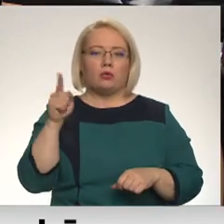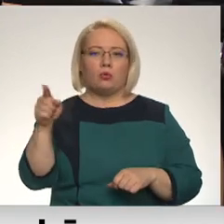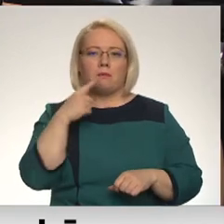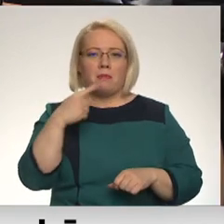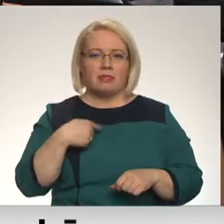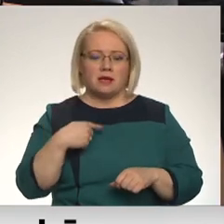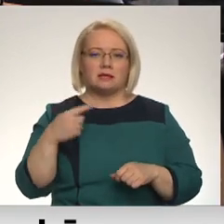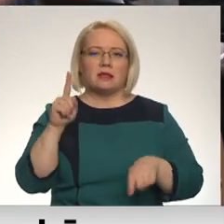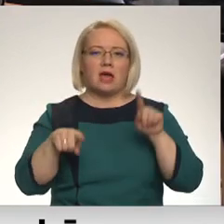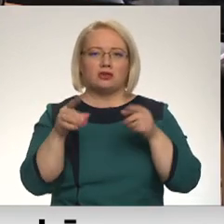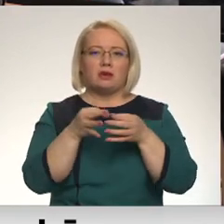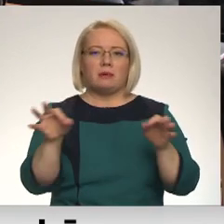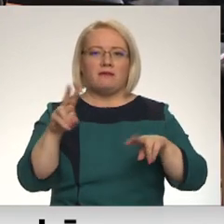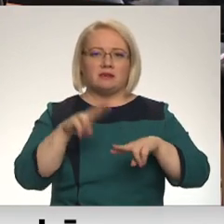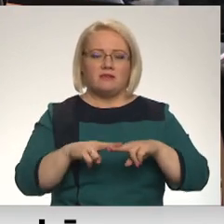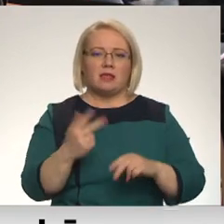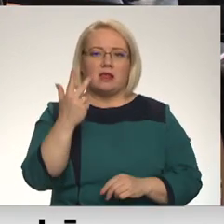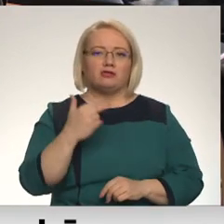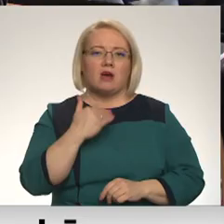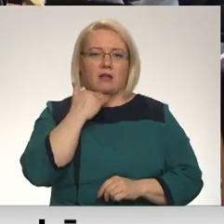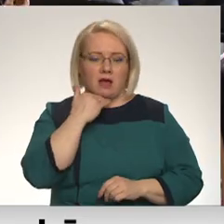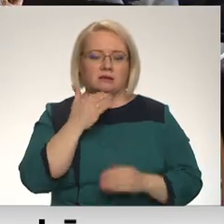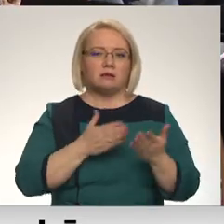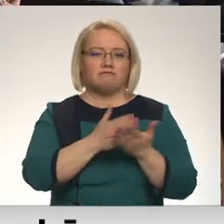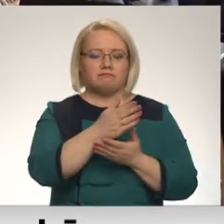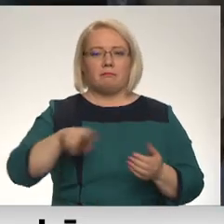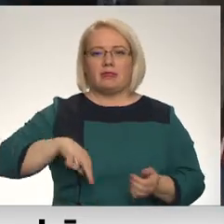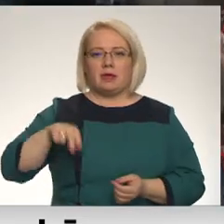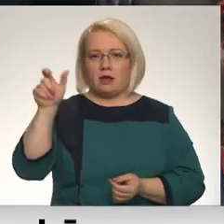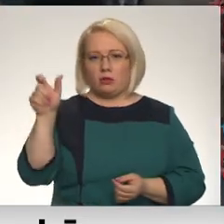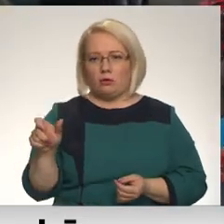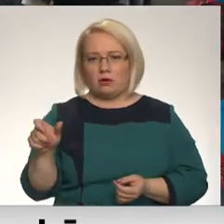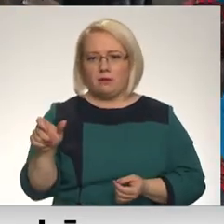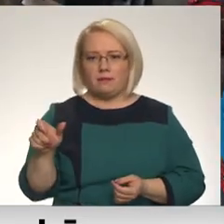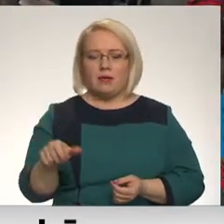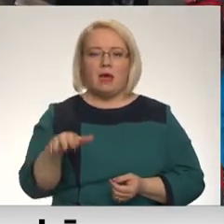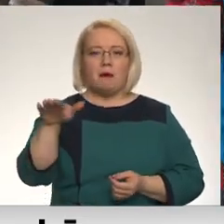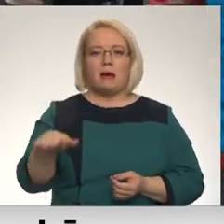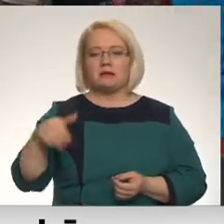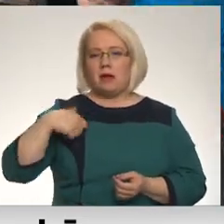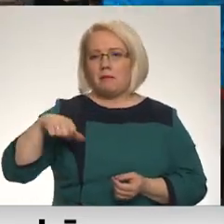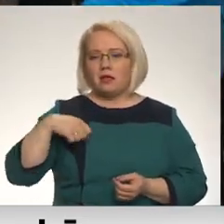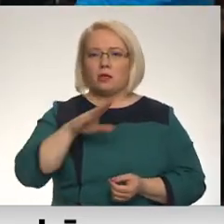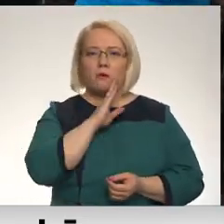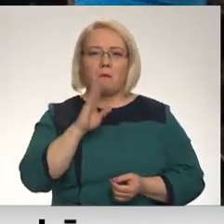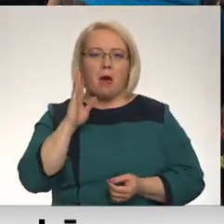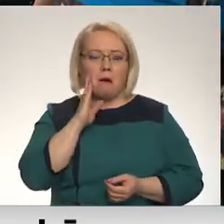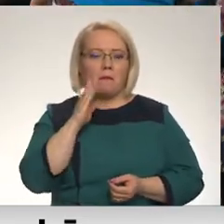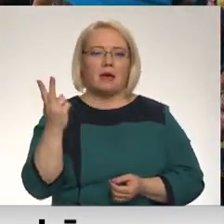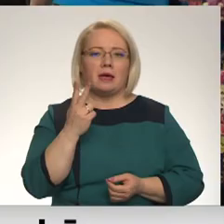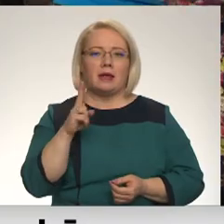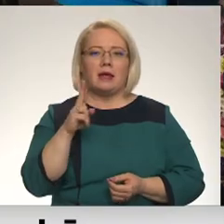ir dažas brīvas vietas 3. Klasē. Dosimies pie direktora. Mazā Sofija un viņas mamma Jeļena ir